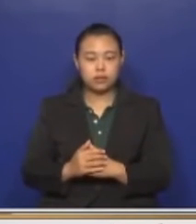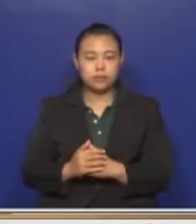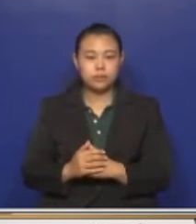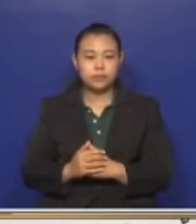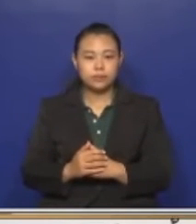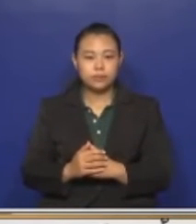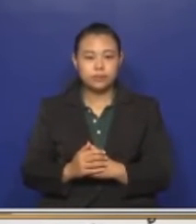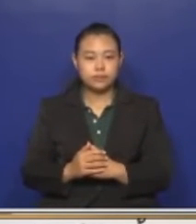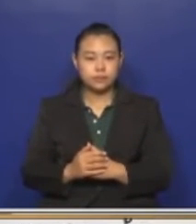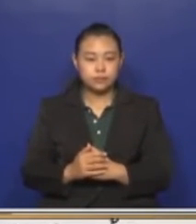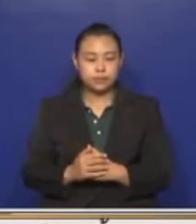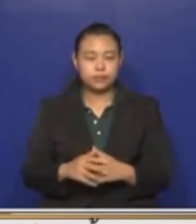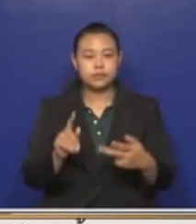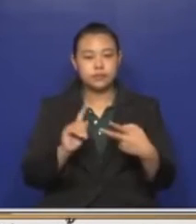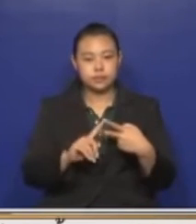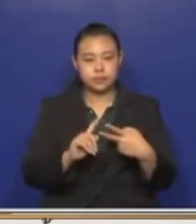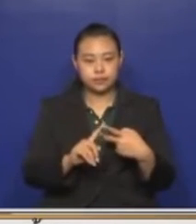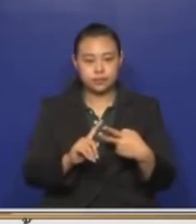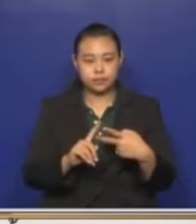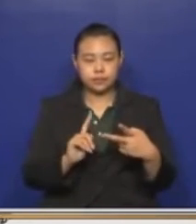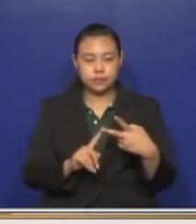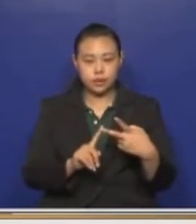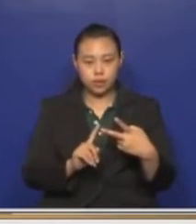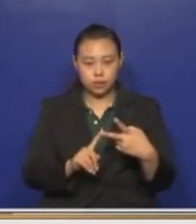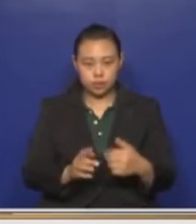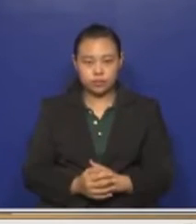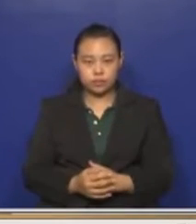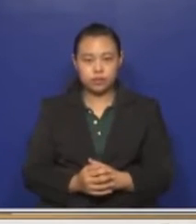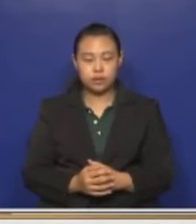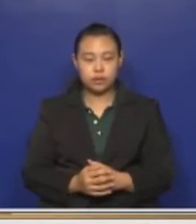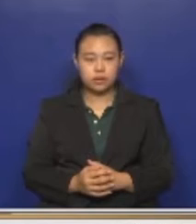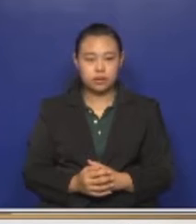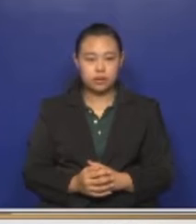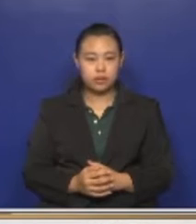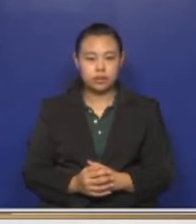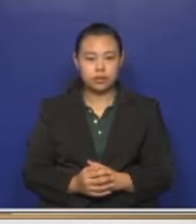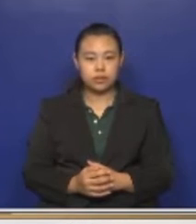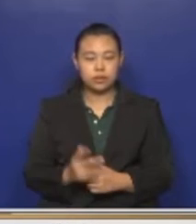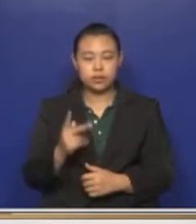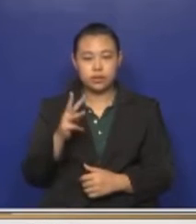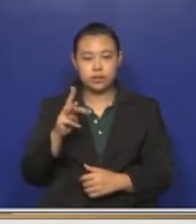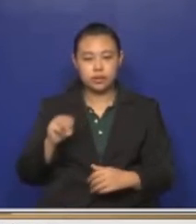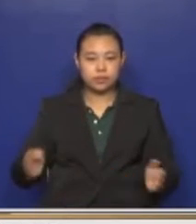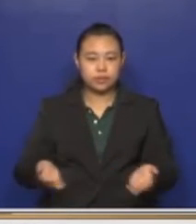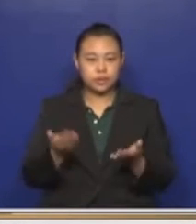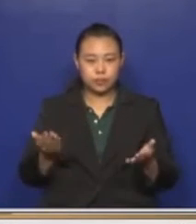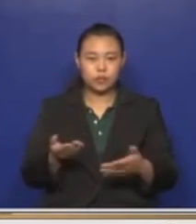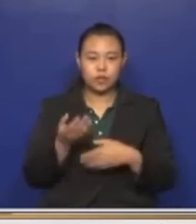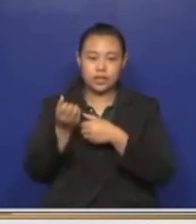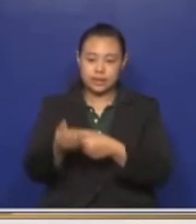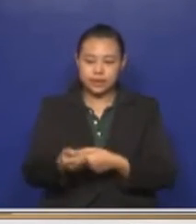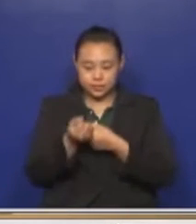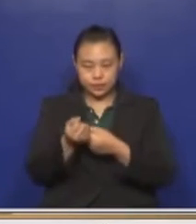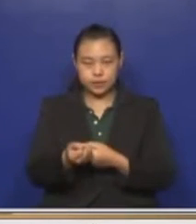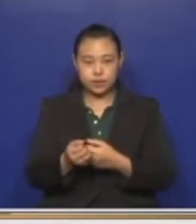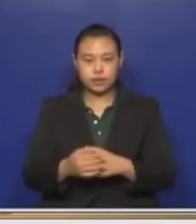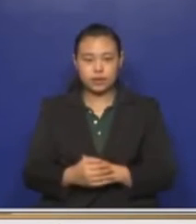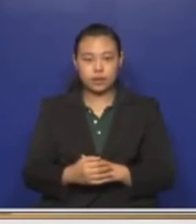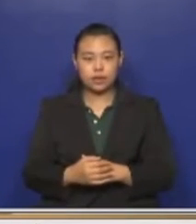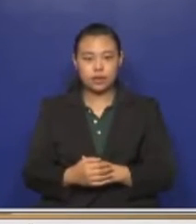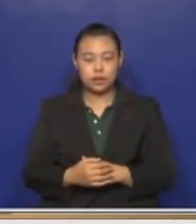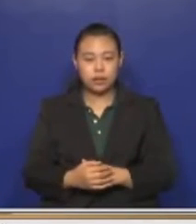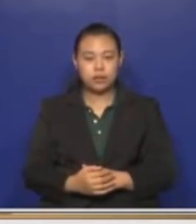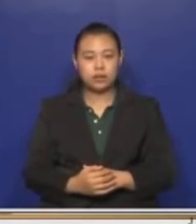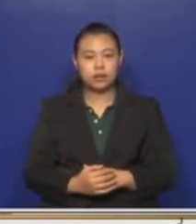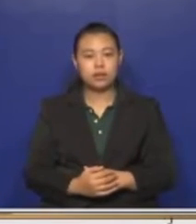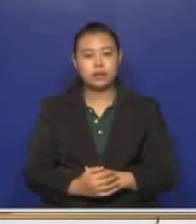พอยู่อันที่สองดิฉันขอฝากไปยังกรมส่งเสริมการเกษตรก็ขอให้จัดทำการฝึกอบรม